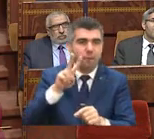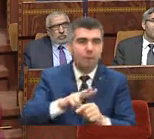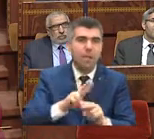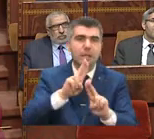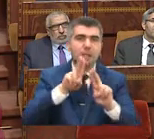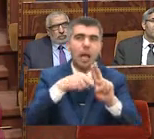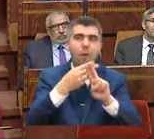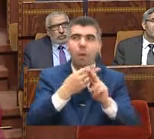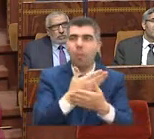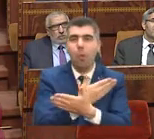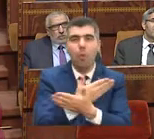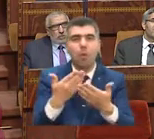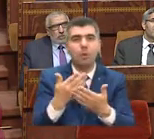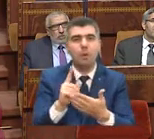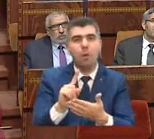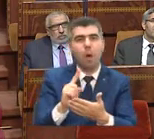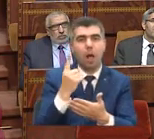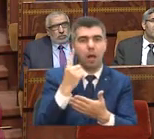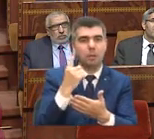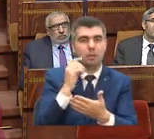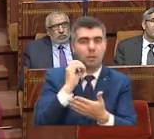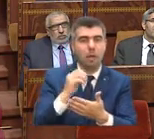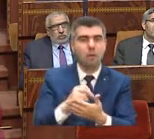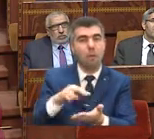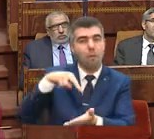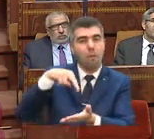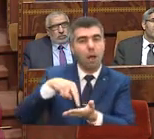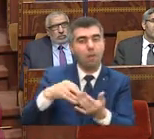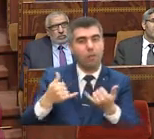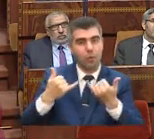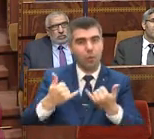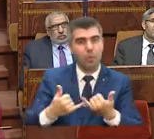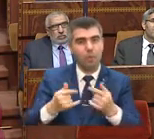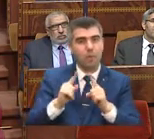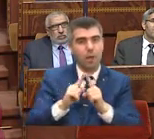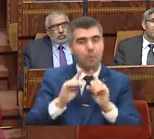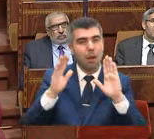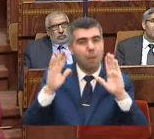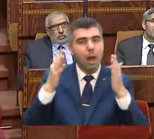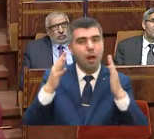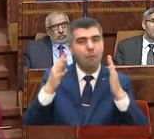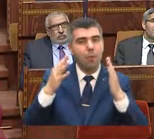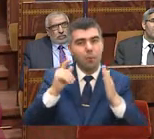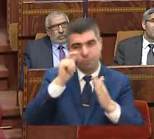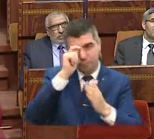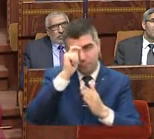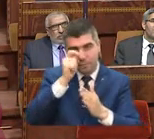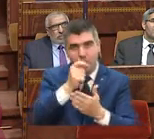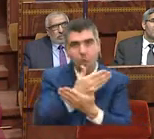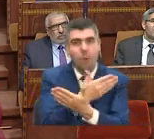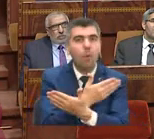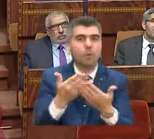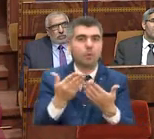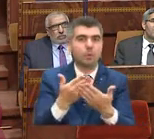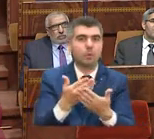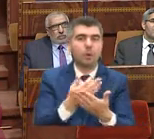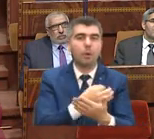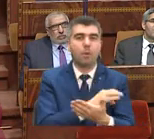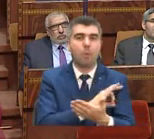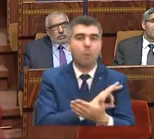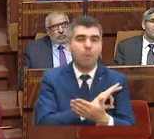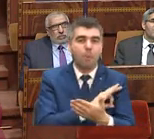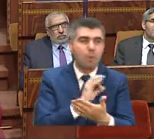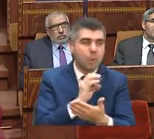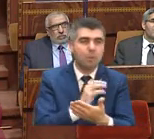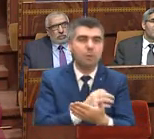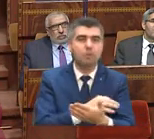لها. وإذ نقف بهذه المناسبة لنحيي ونوه بالأجهزة الأمنية التي استطاعت في ظرف قياسي القبض على